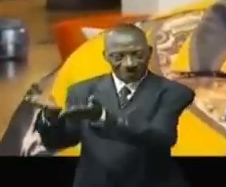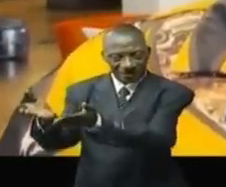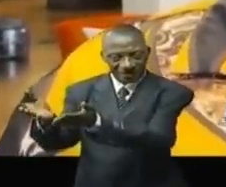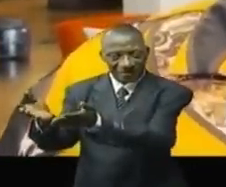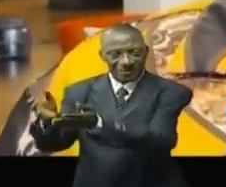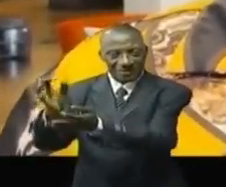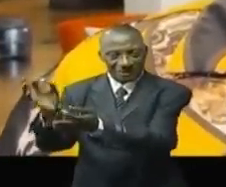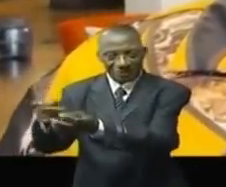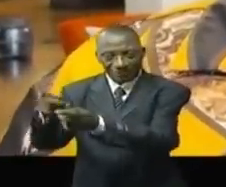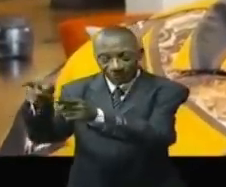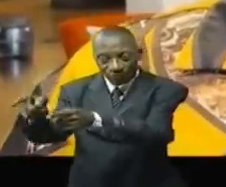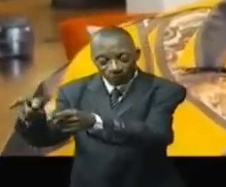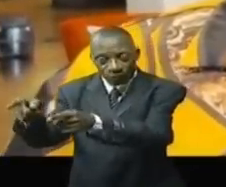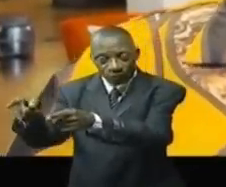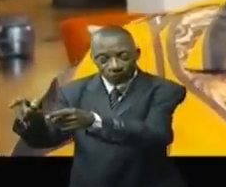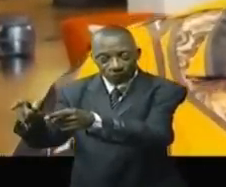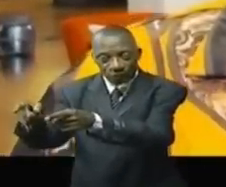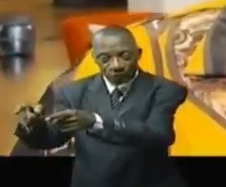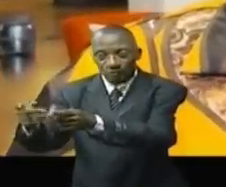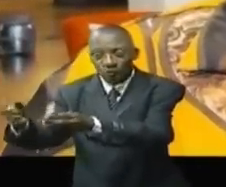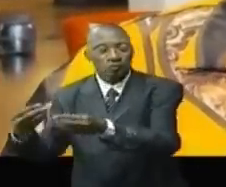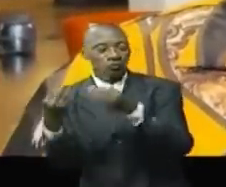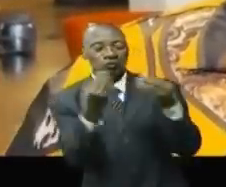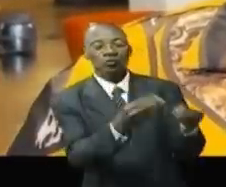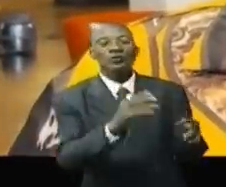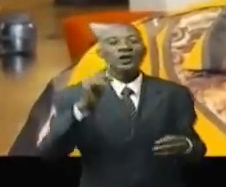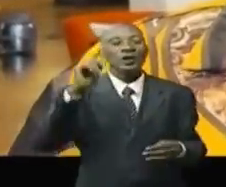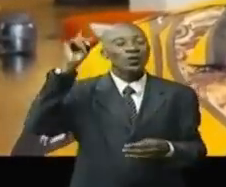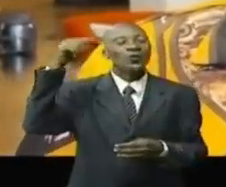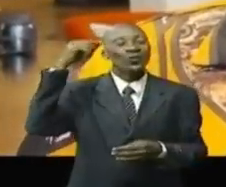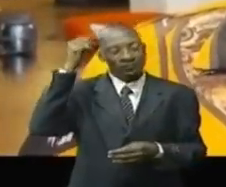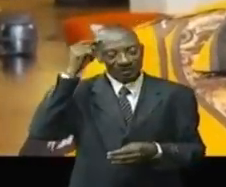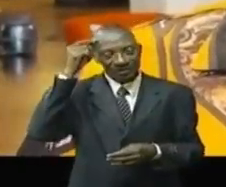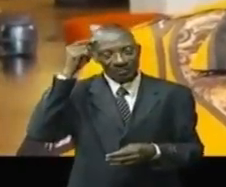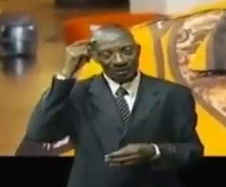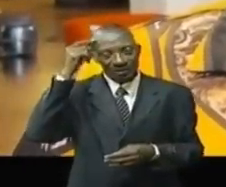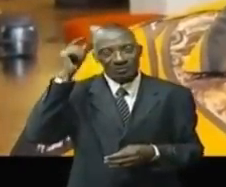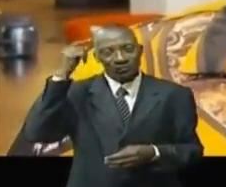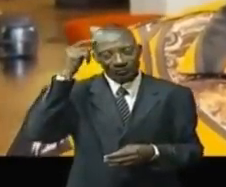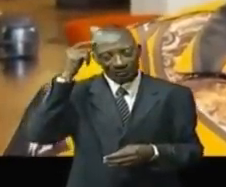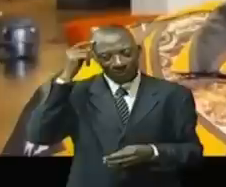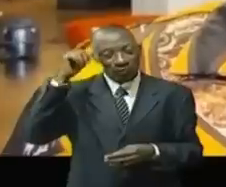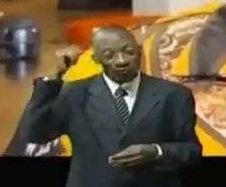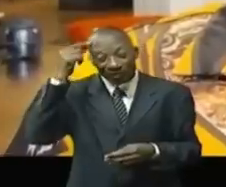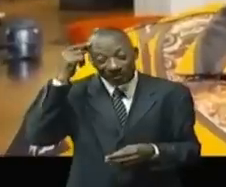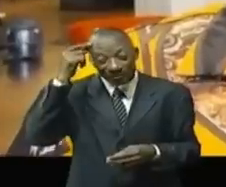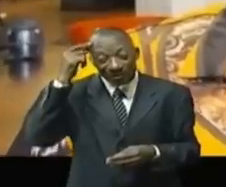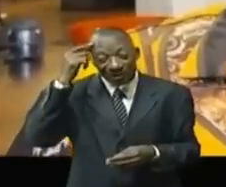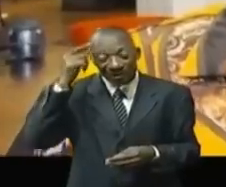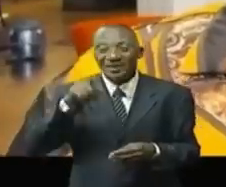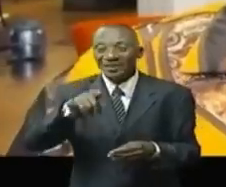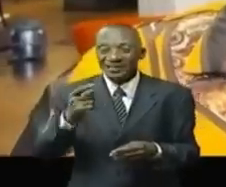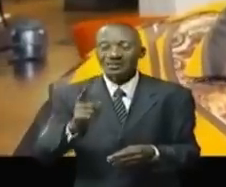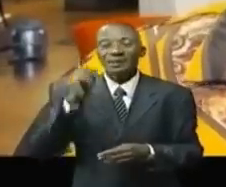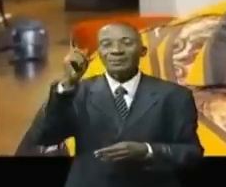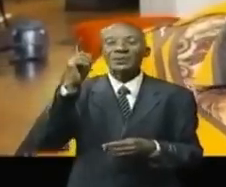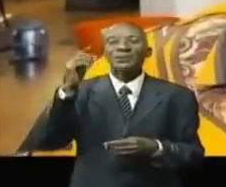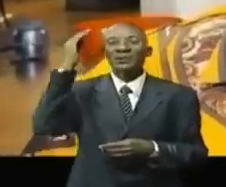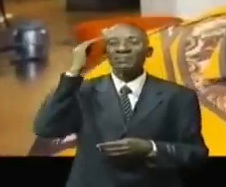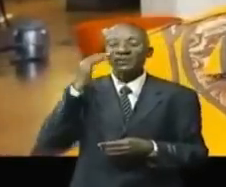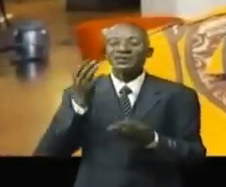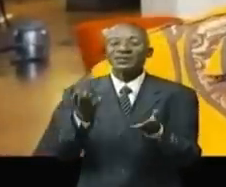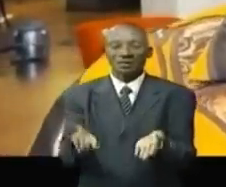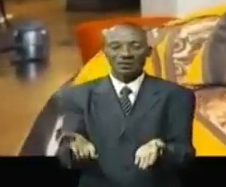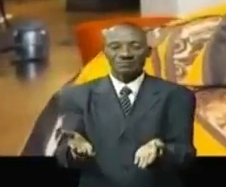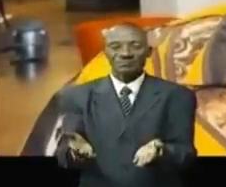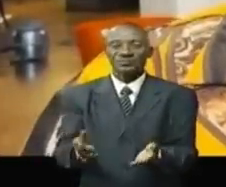la dépouille au gouvernement et cette dépouille sera reçue par le Premier ministre qui va faire accompagner ceci